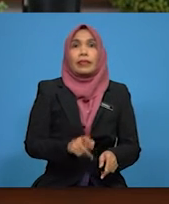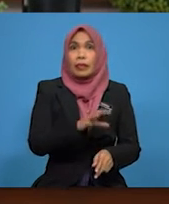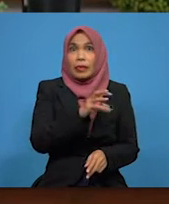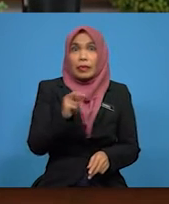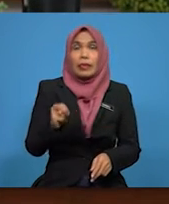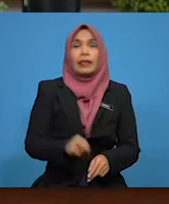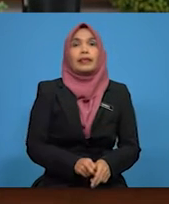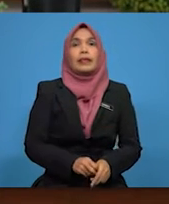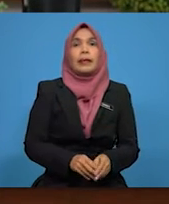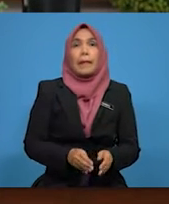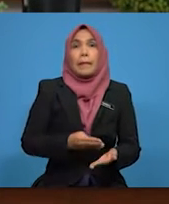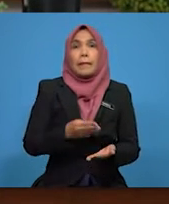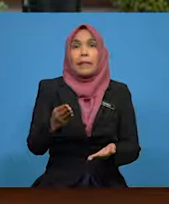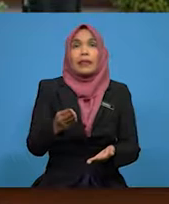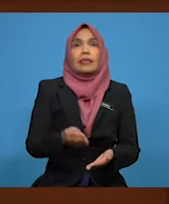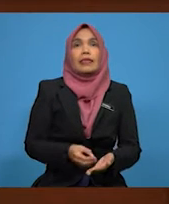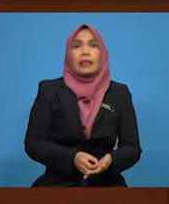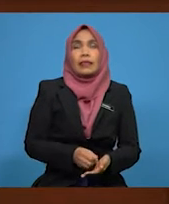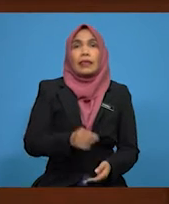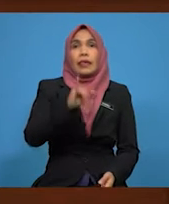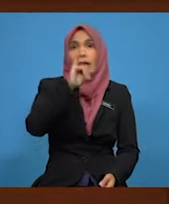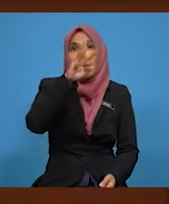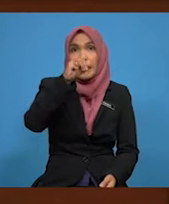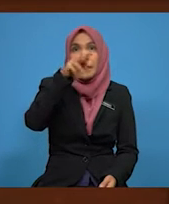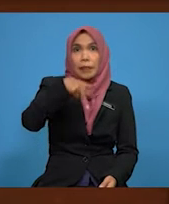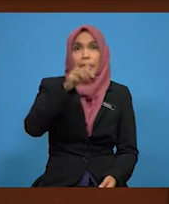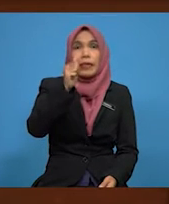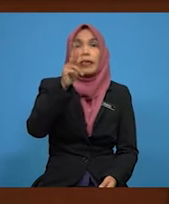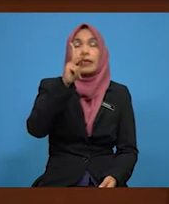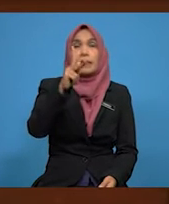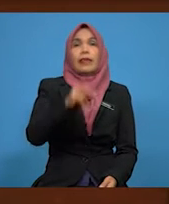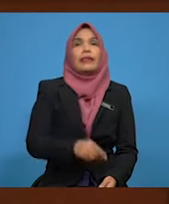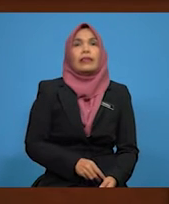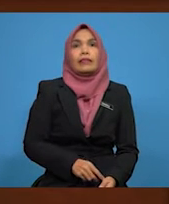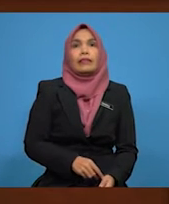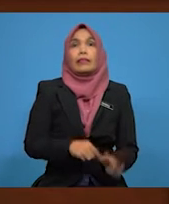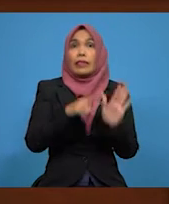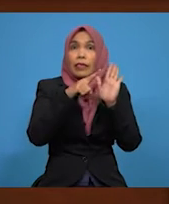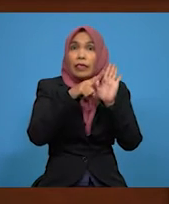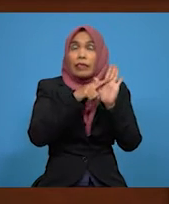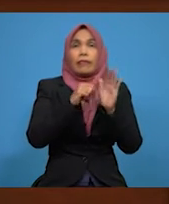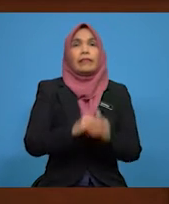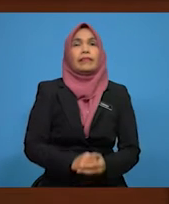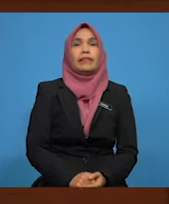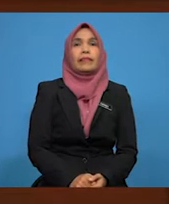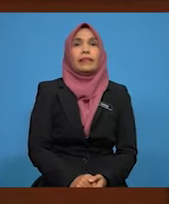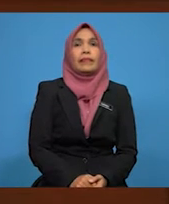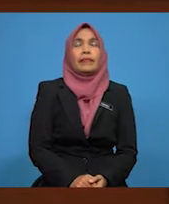negatif terhadap pengeluaran hasil ladang dan akhirnya majikan terpaksa menanggung kerugian yang